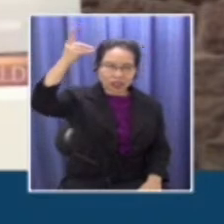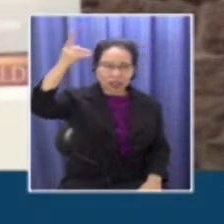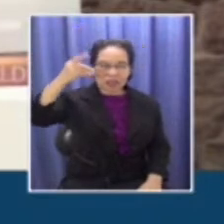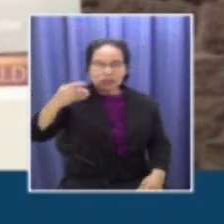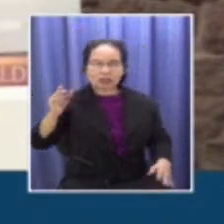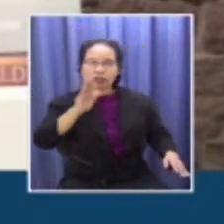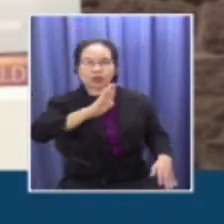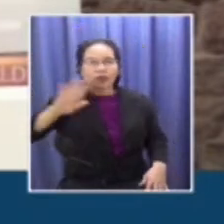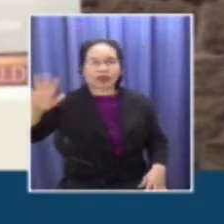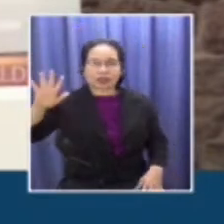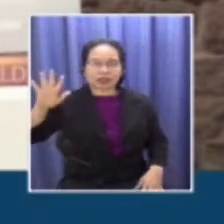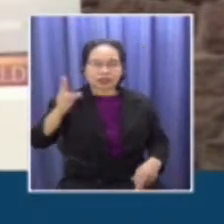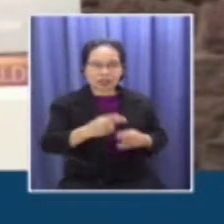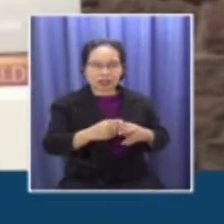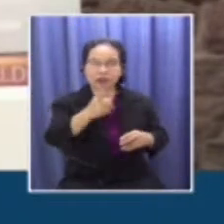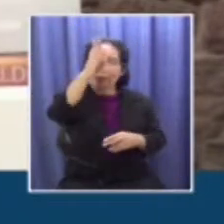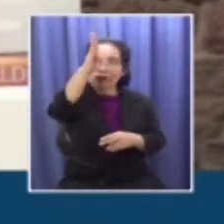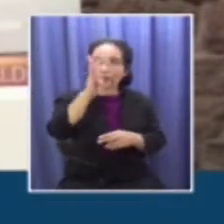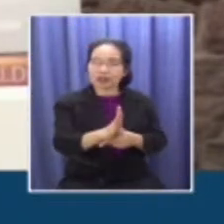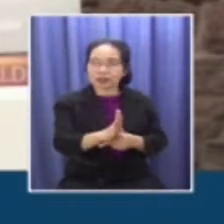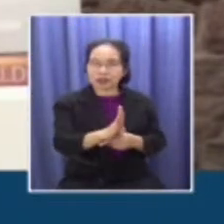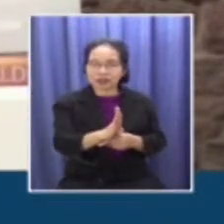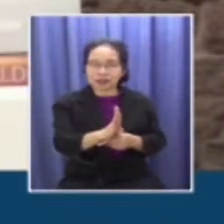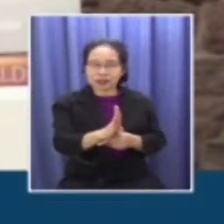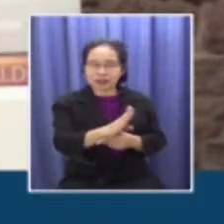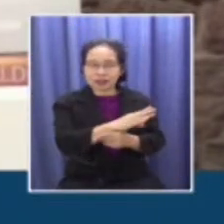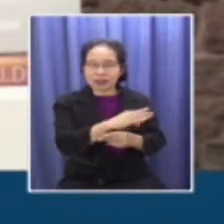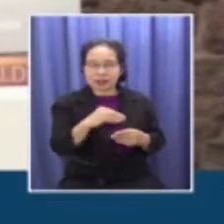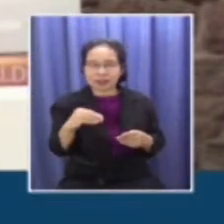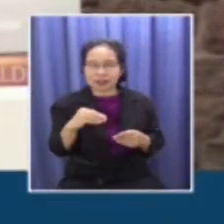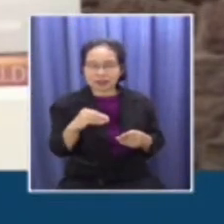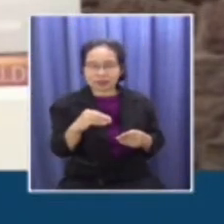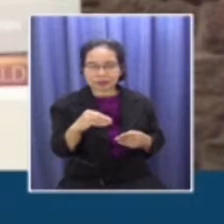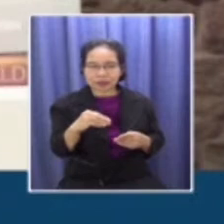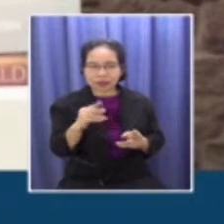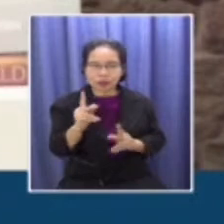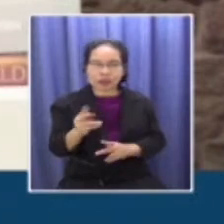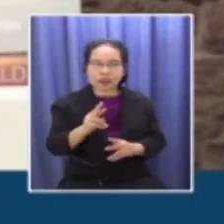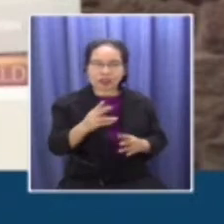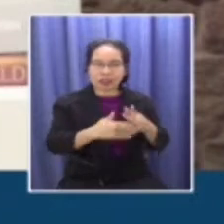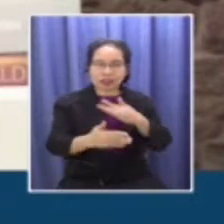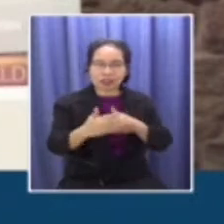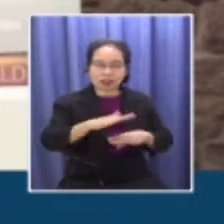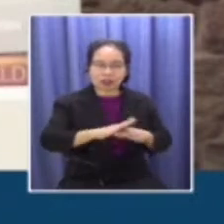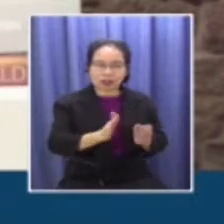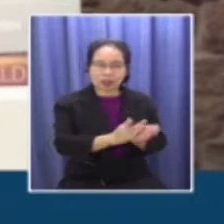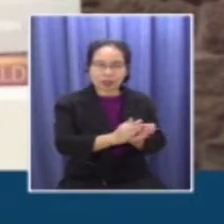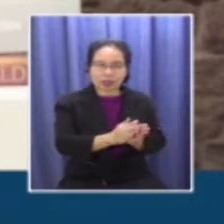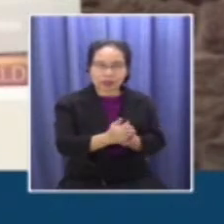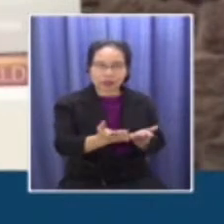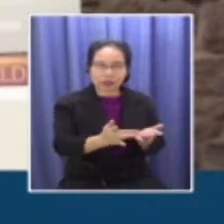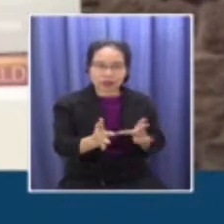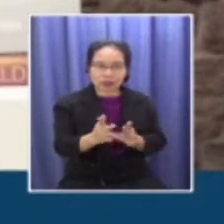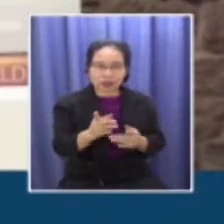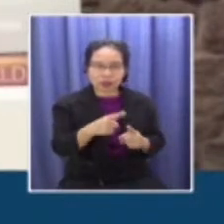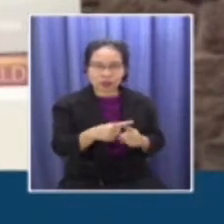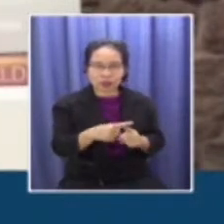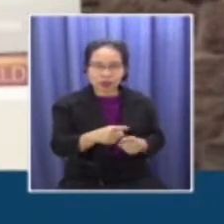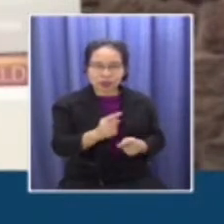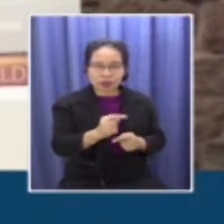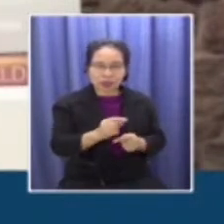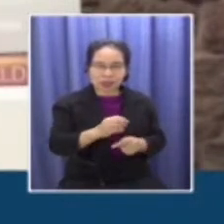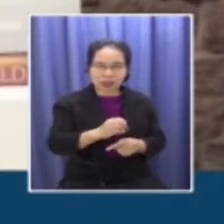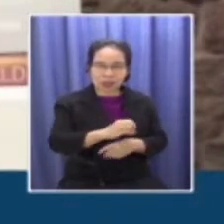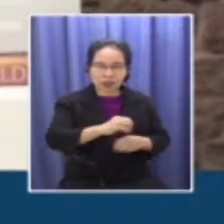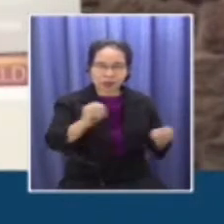ɛkantam awɔ America kabema menka bi amamuo mu ɔmo nyinaa de ɔmo nsa si Twerɛ Kronkron ne